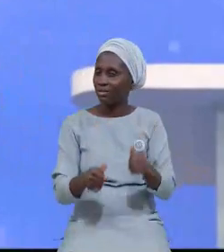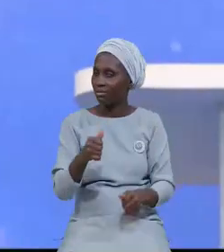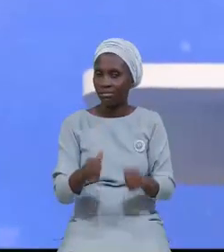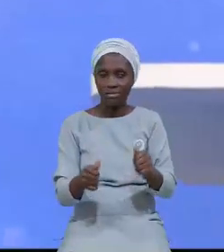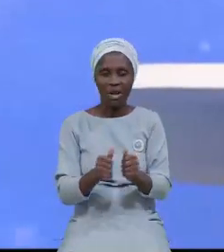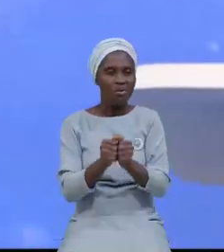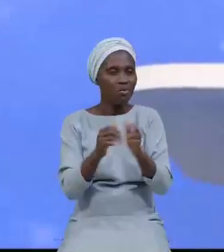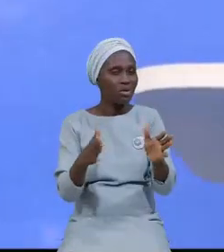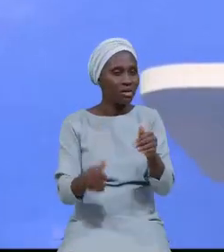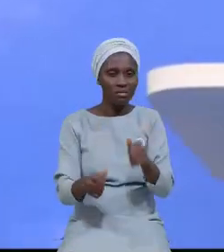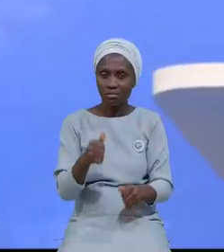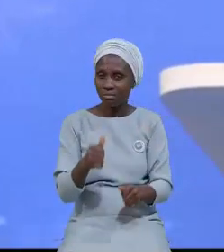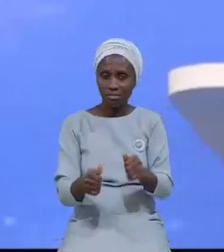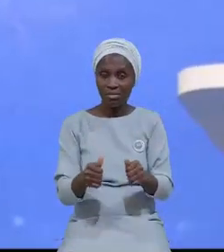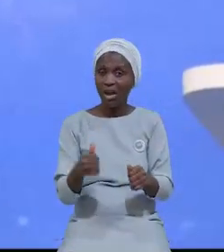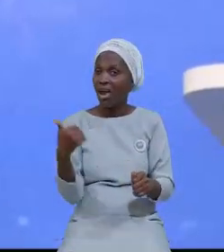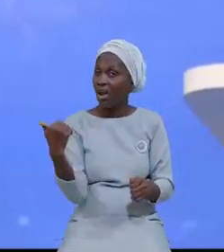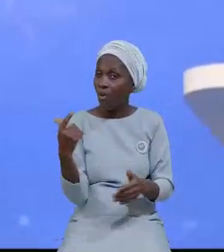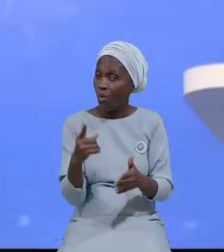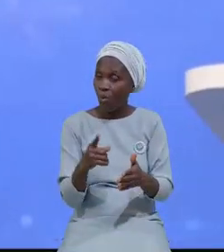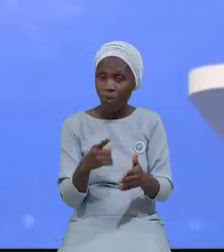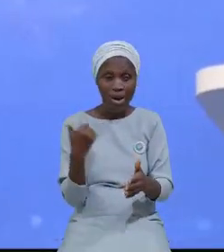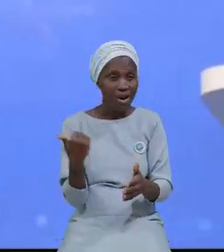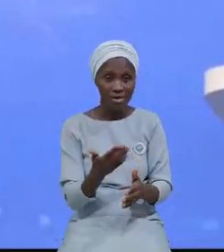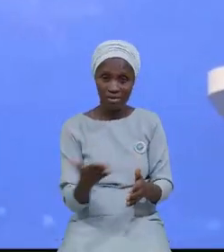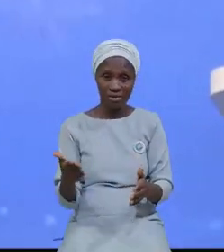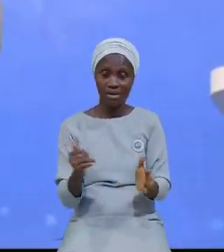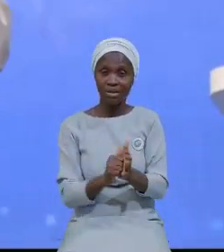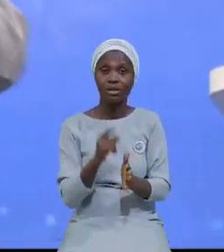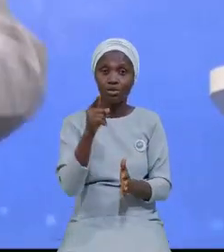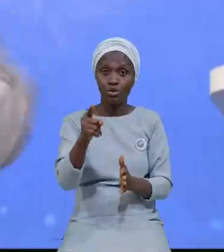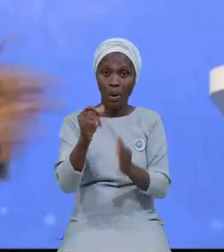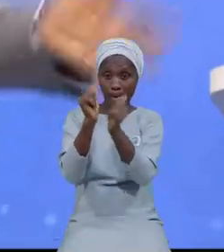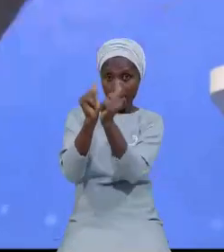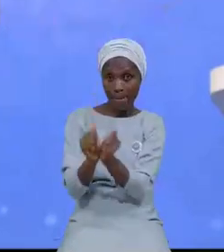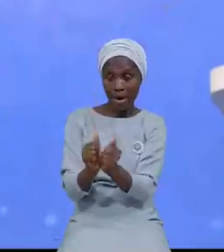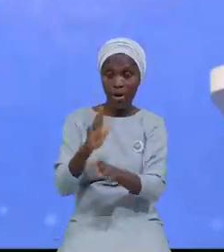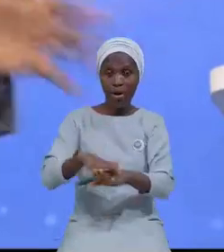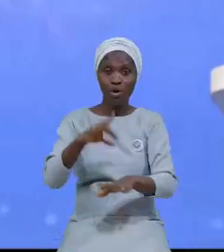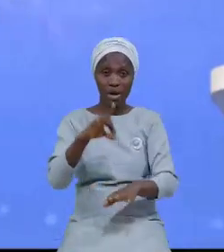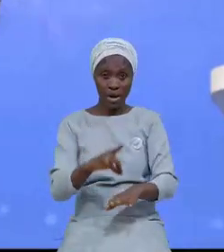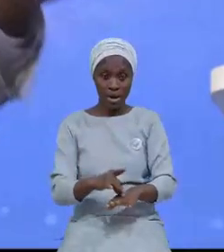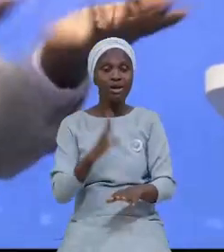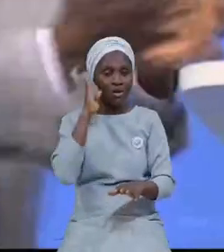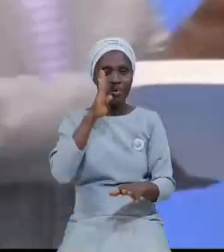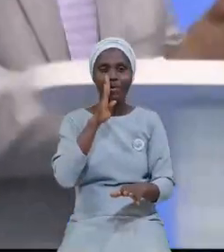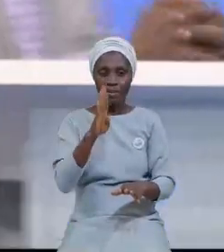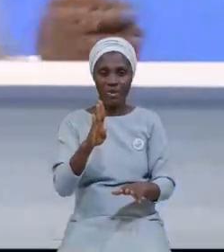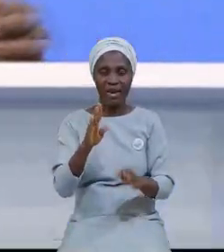doute ça aucun doute tout ce que vous lierez sur la